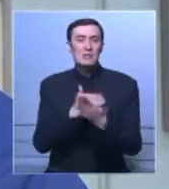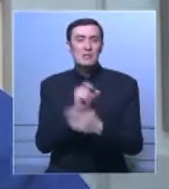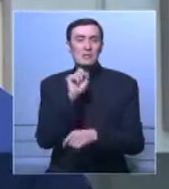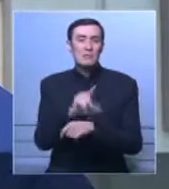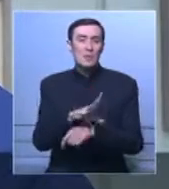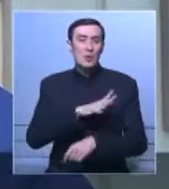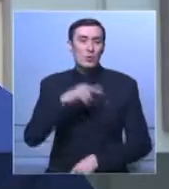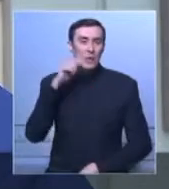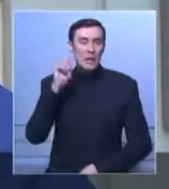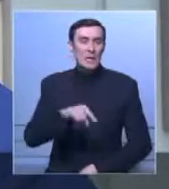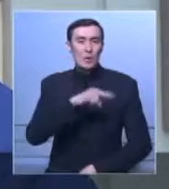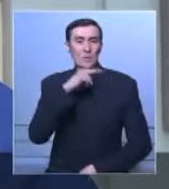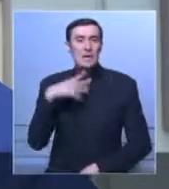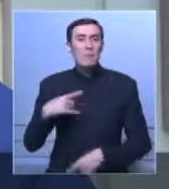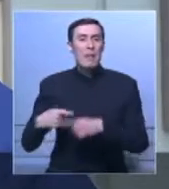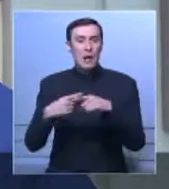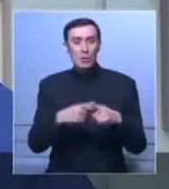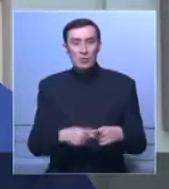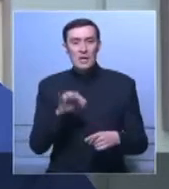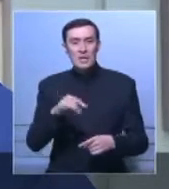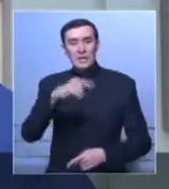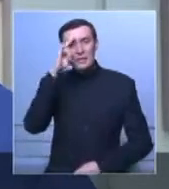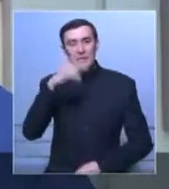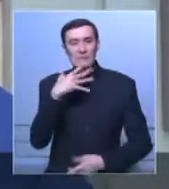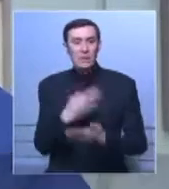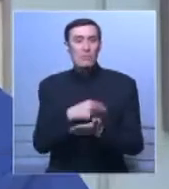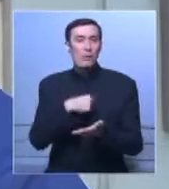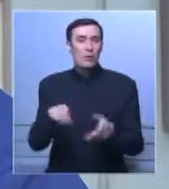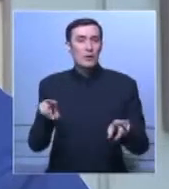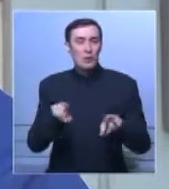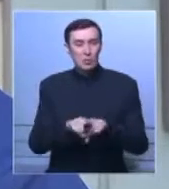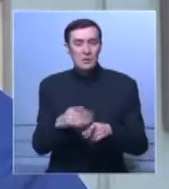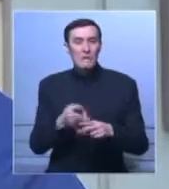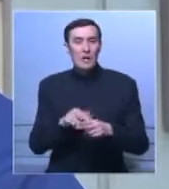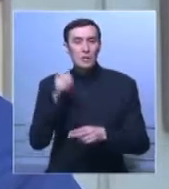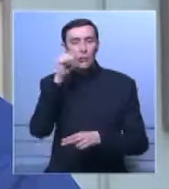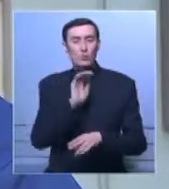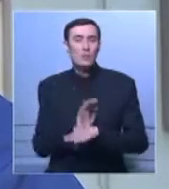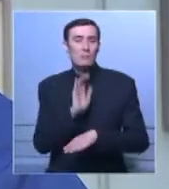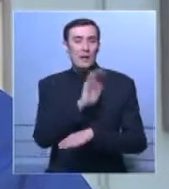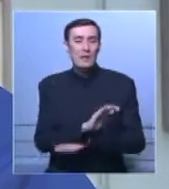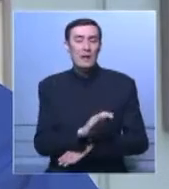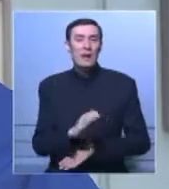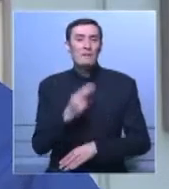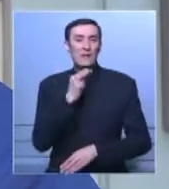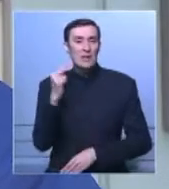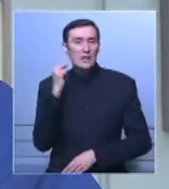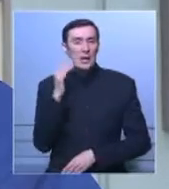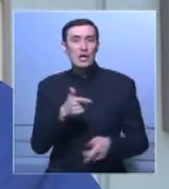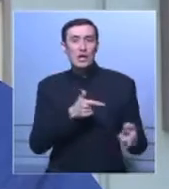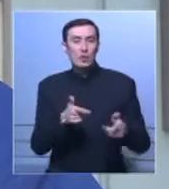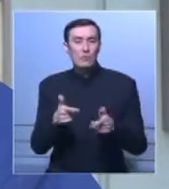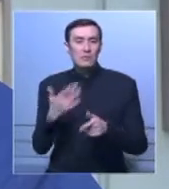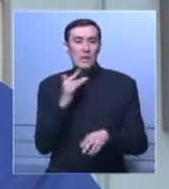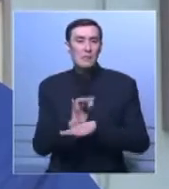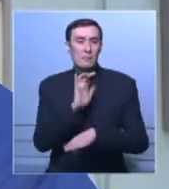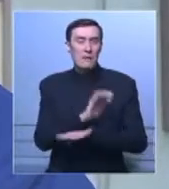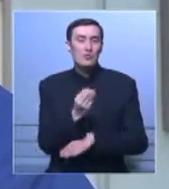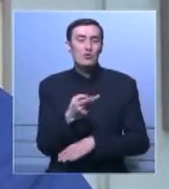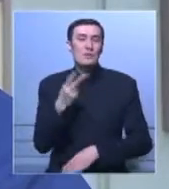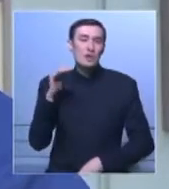заказчиков были Украина, Россия, Беларусь и отечественные покупатели. В этом году уже отгрузили первую партию в Китай и готовимся к отправке